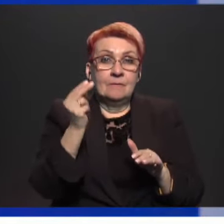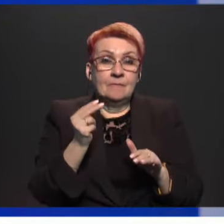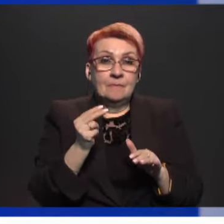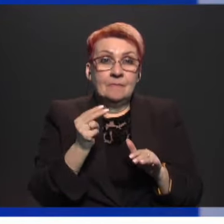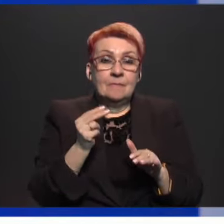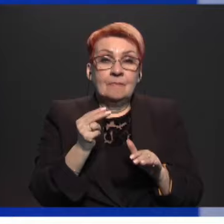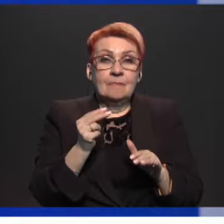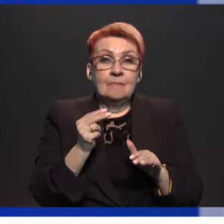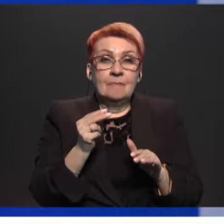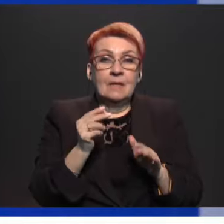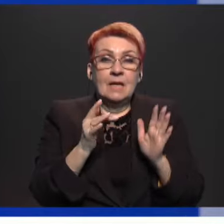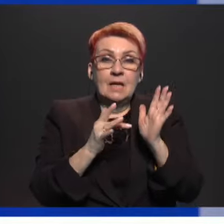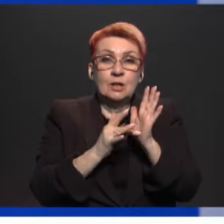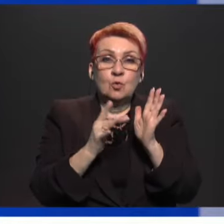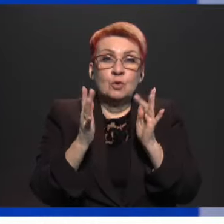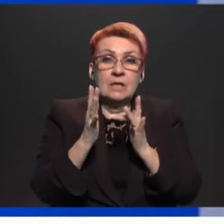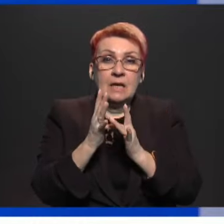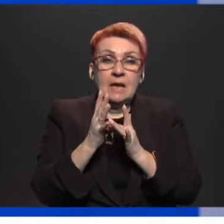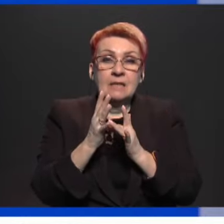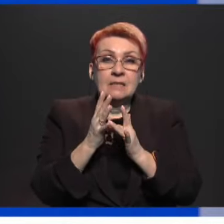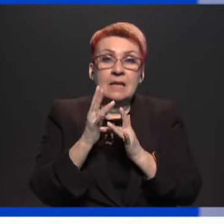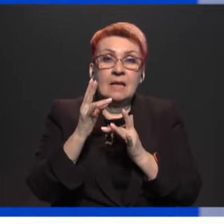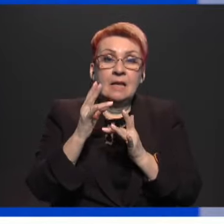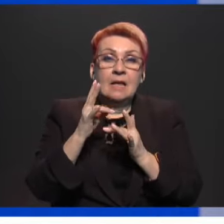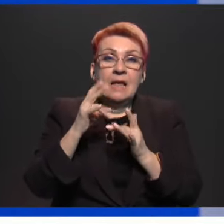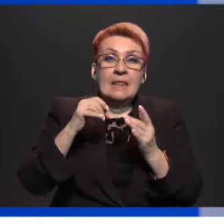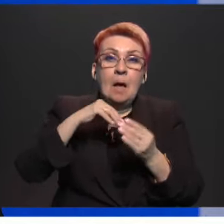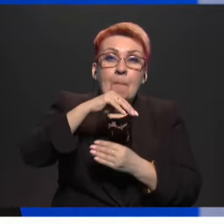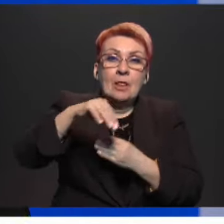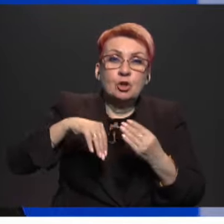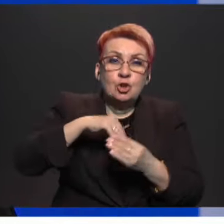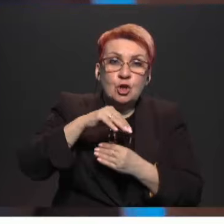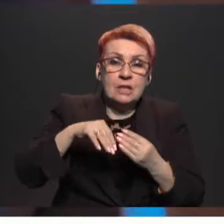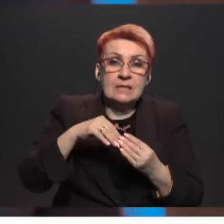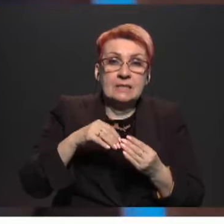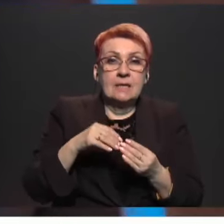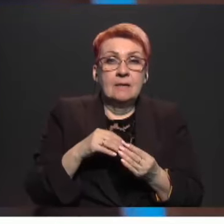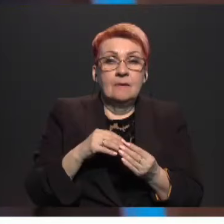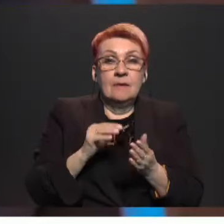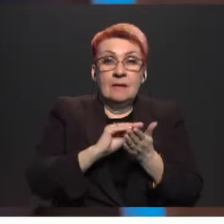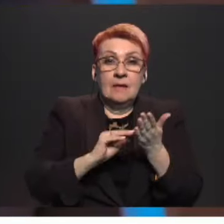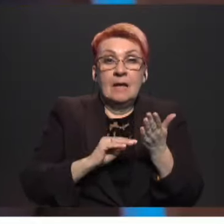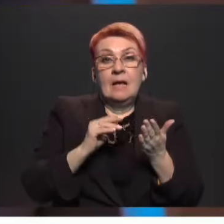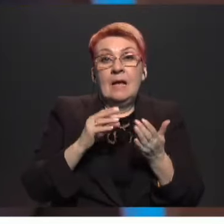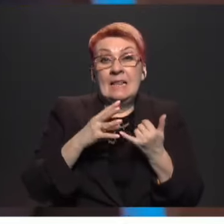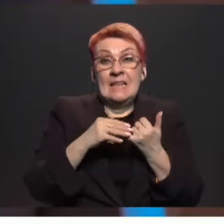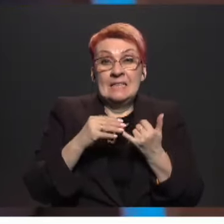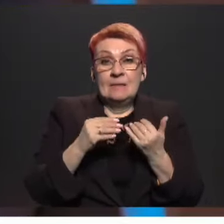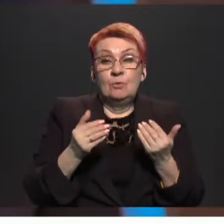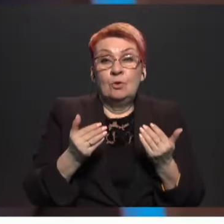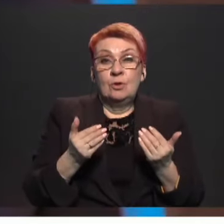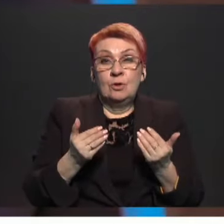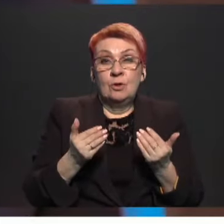плащанице. По сути дела, у нас есть изображение земной жизни Иисуса Христа. Вот.